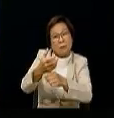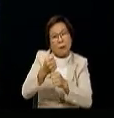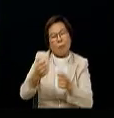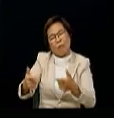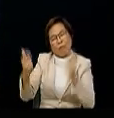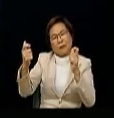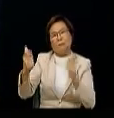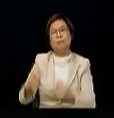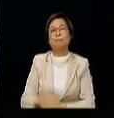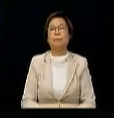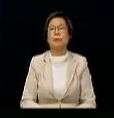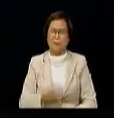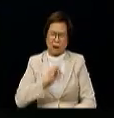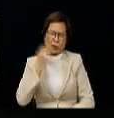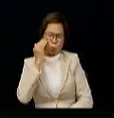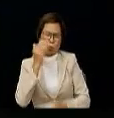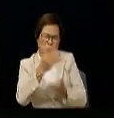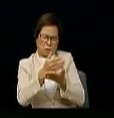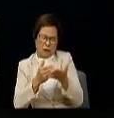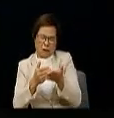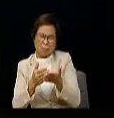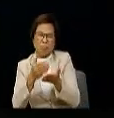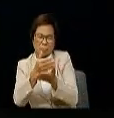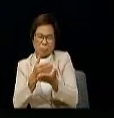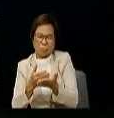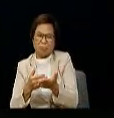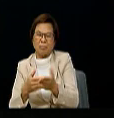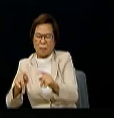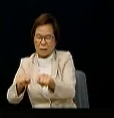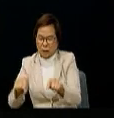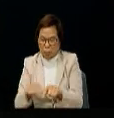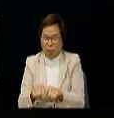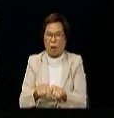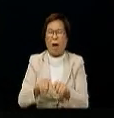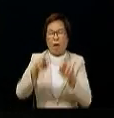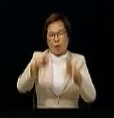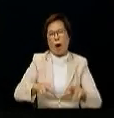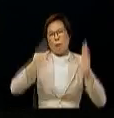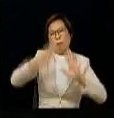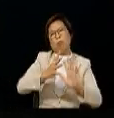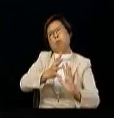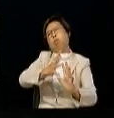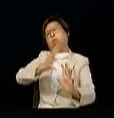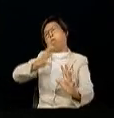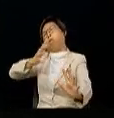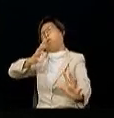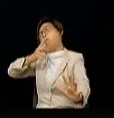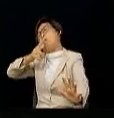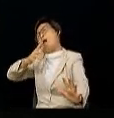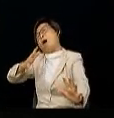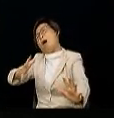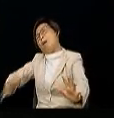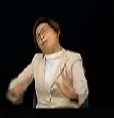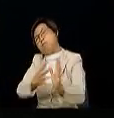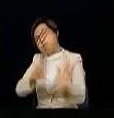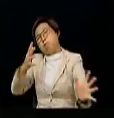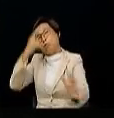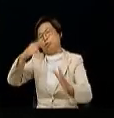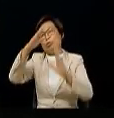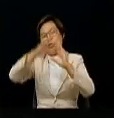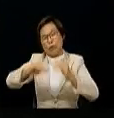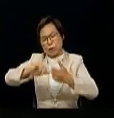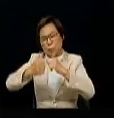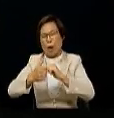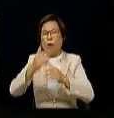dicepatkan Seta Waduh tengah-tengah tempat tuh Raya mesobright uh lampu juga untuk Selesaikan